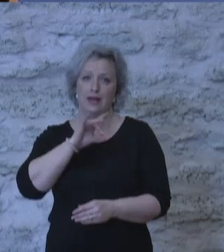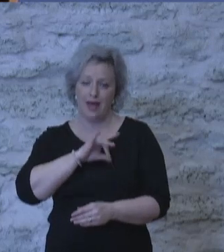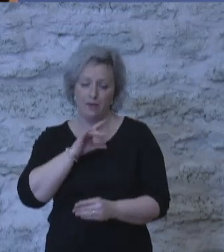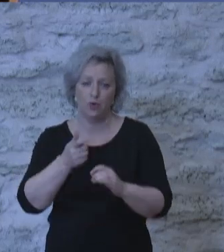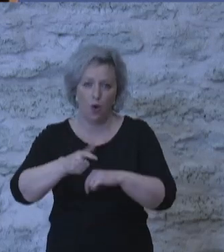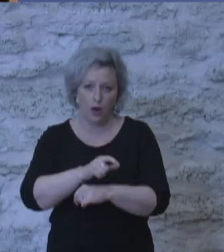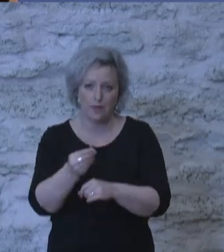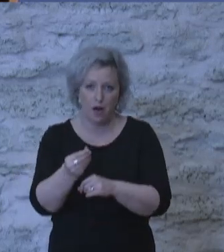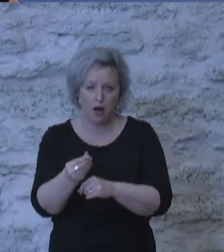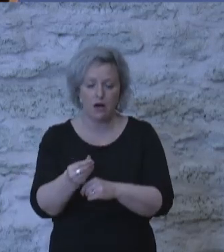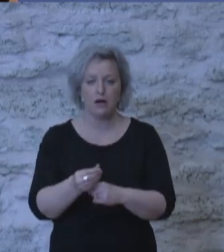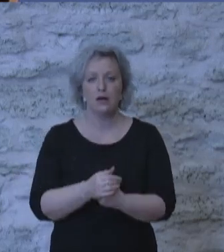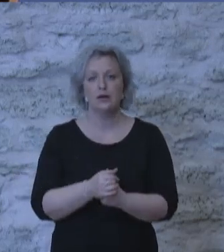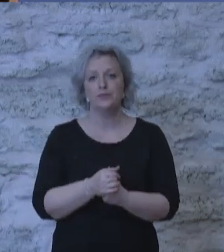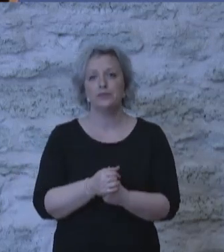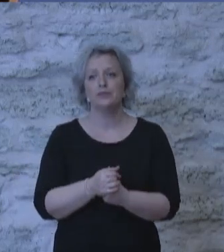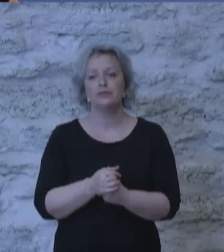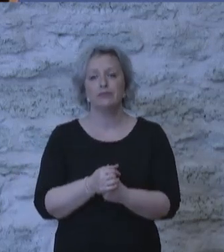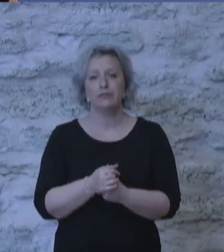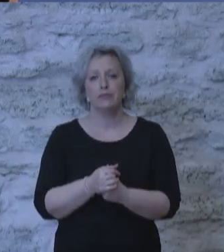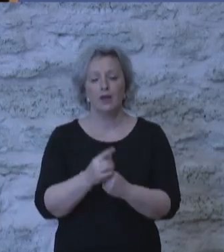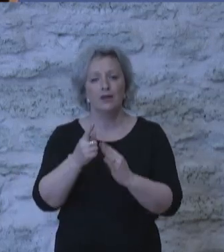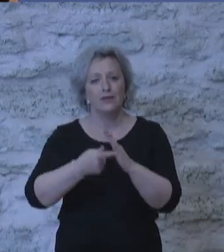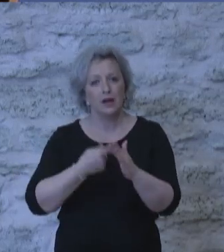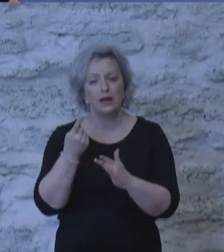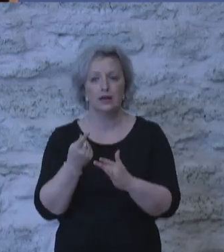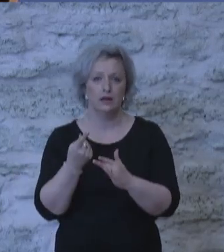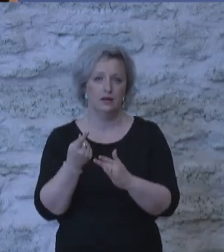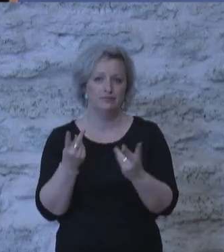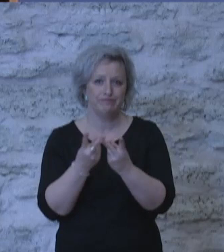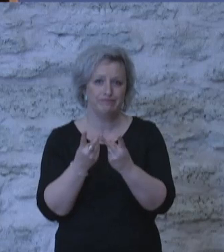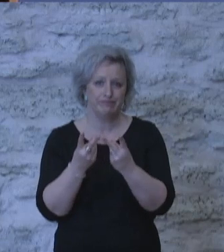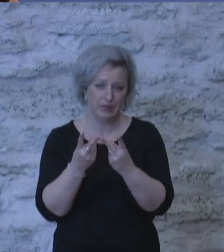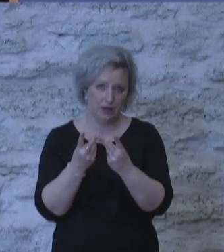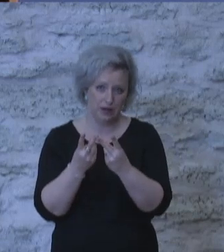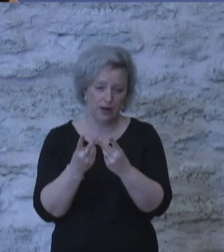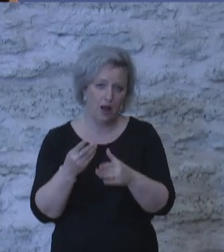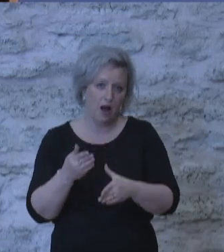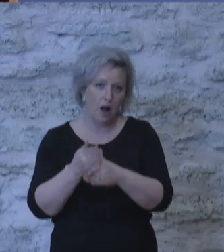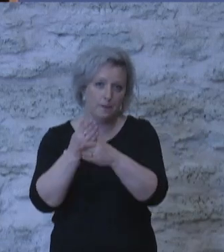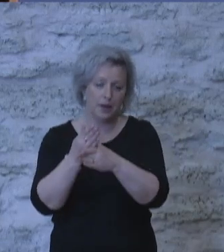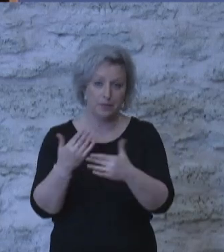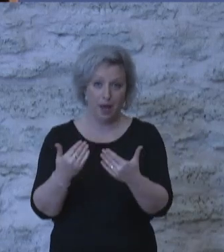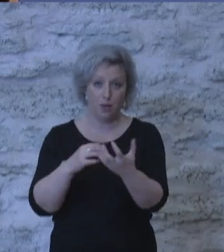rohkemaks. Ja põhimõtteliselt annab praeguses kriisiolukorras